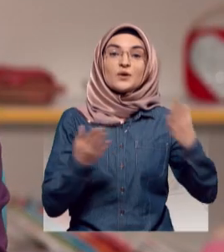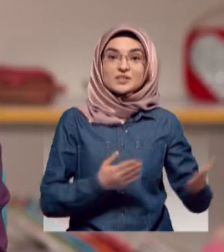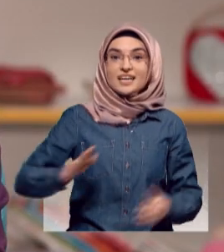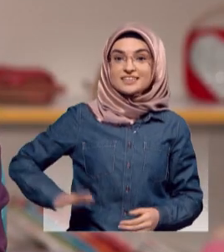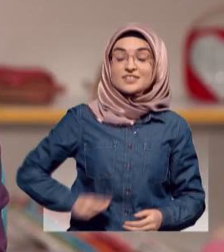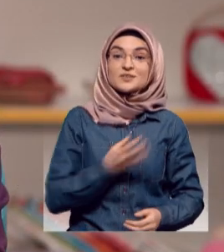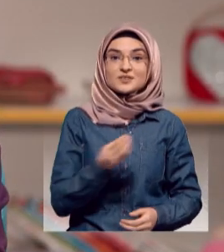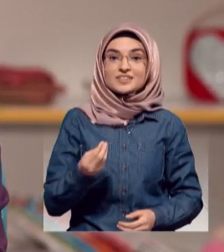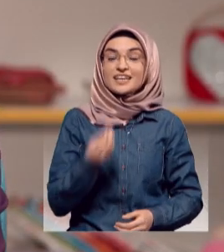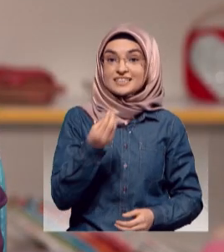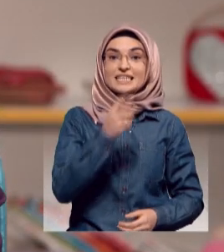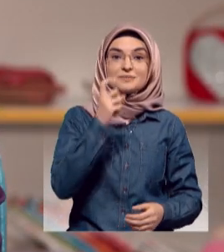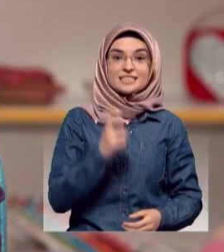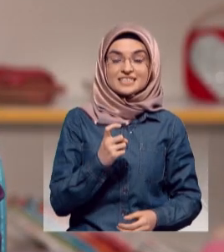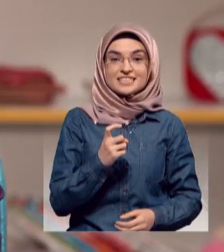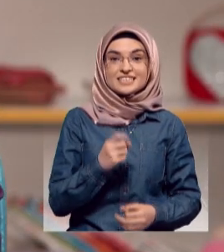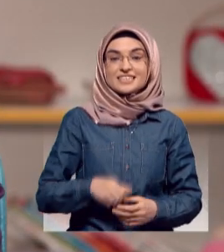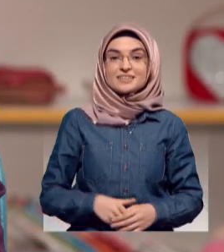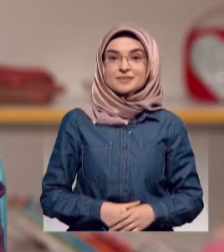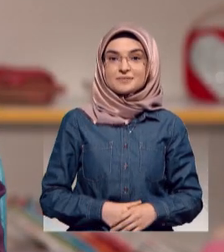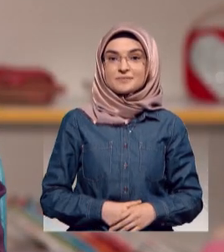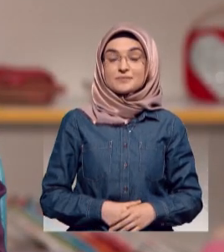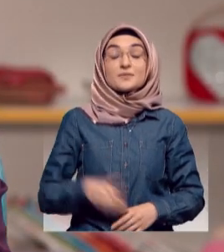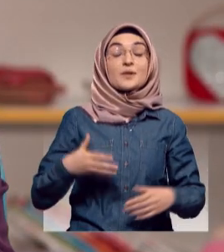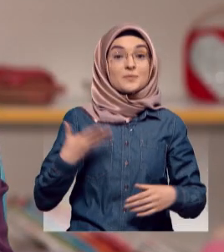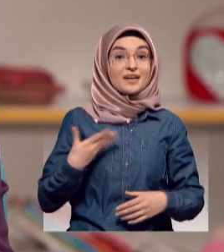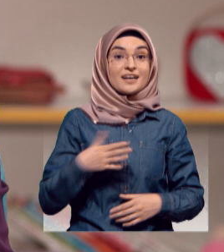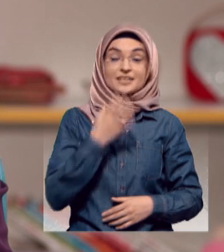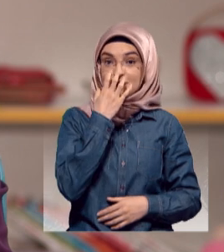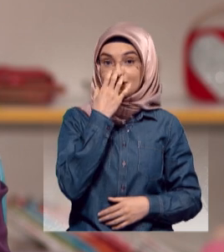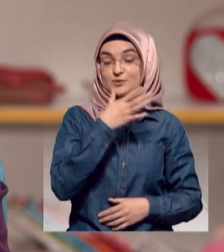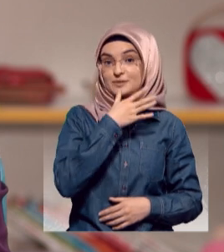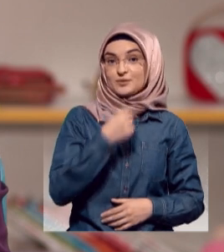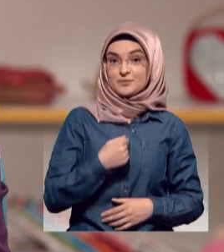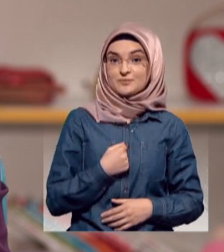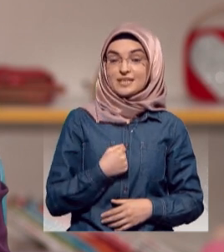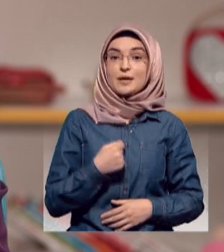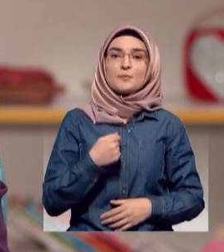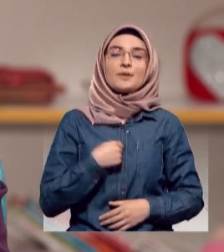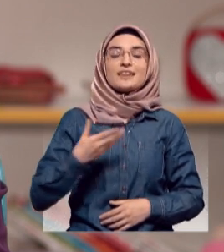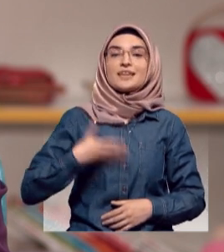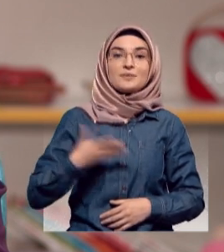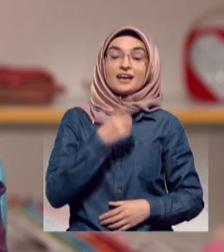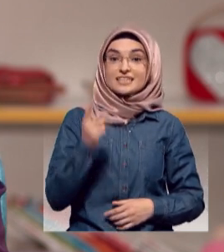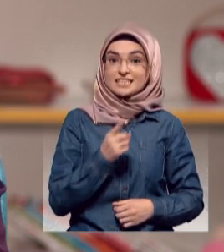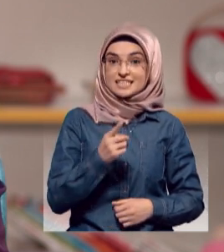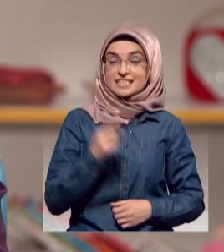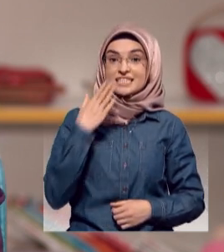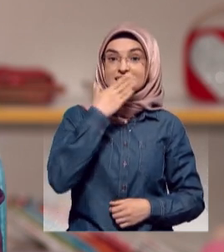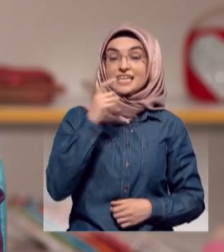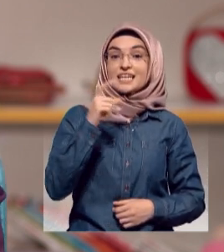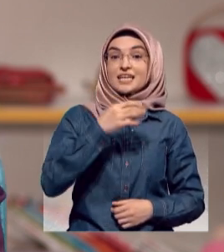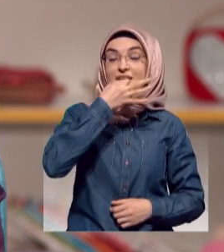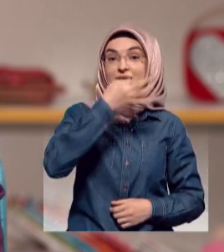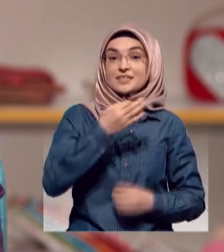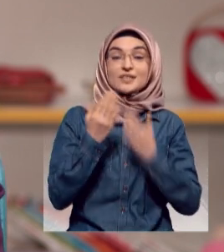Hoş geldiniz çocuklar. Nasılsınız? İyi misiniz? Merakla bekliyorsunuz biliyorum. Ben de merakla size